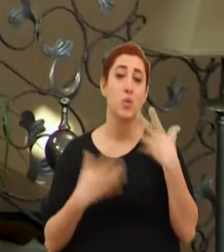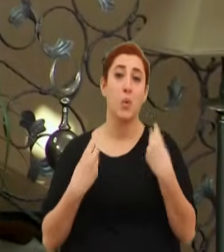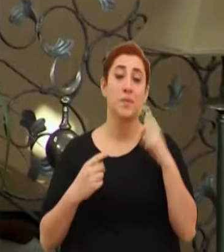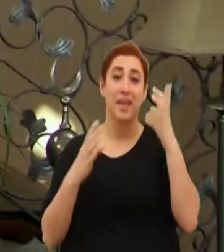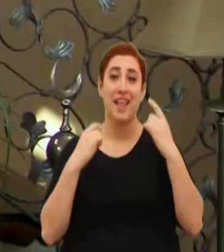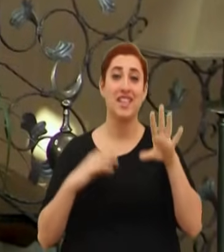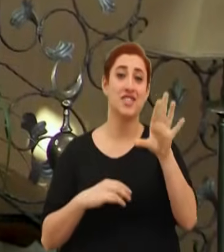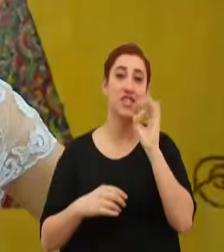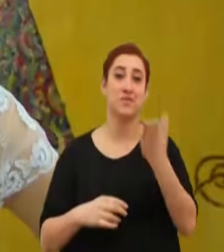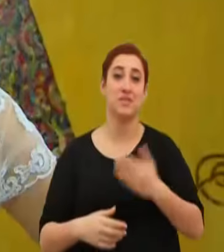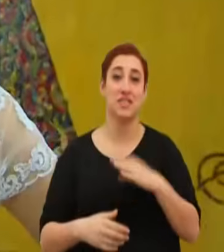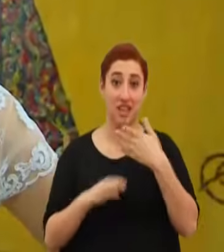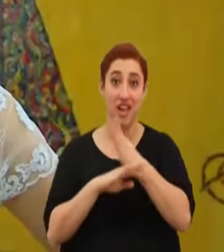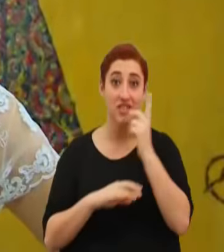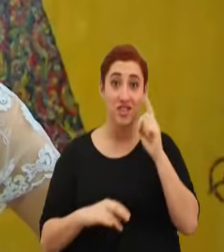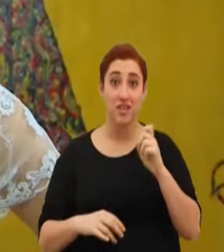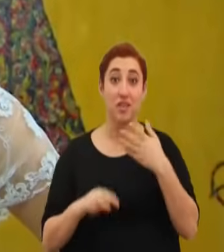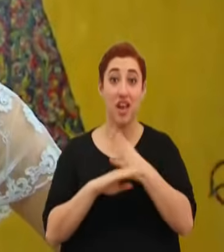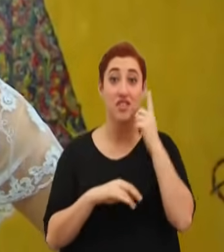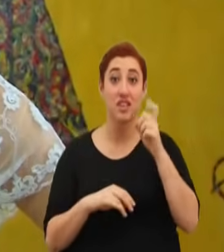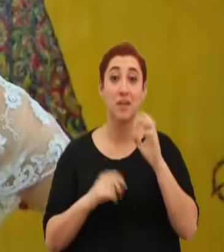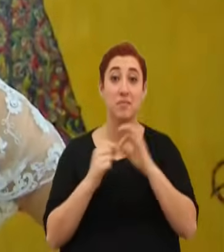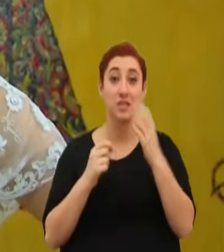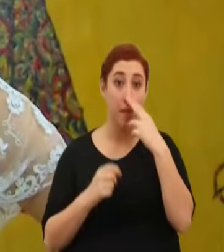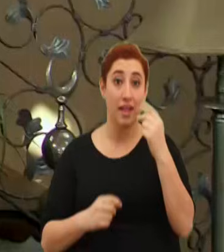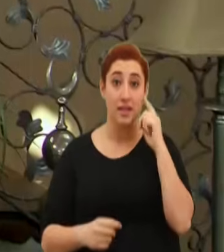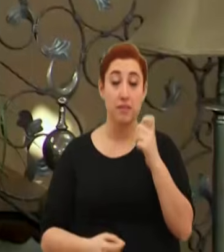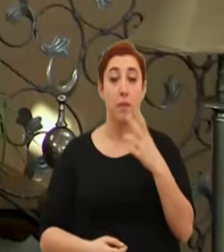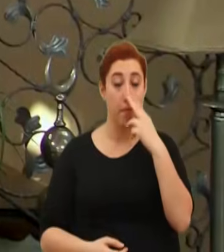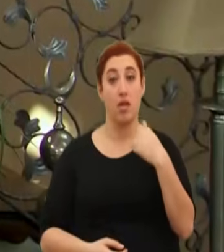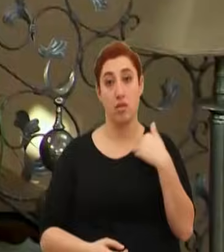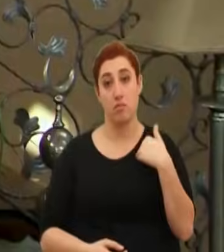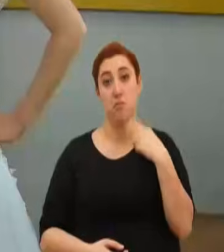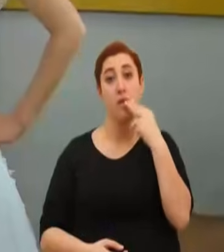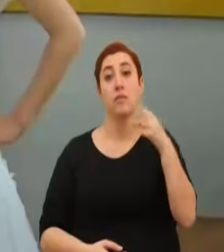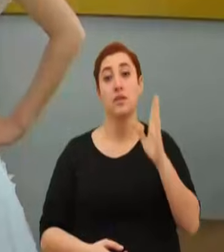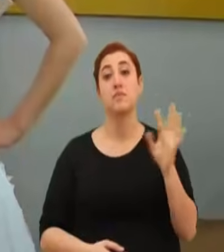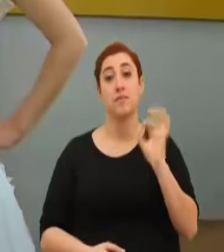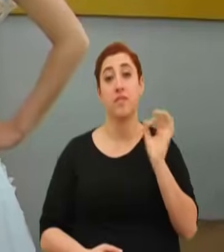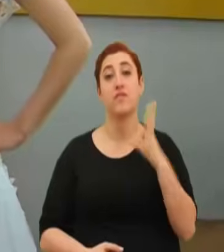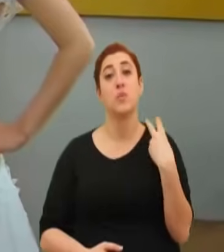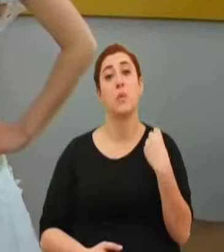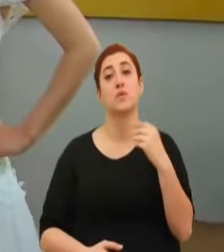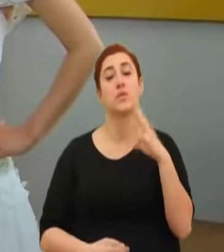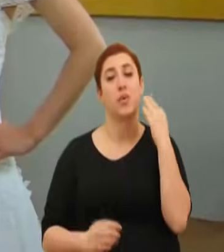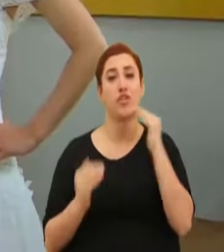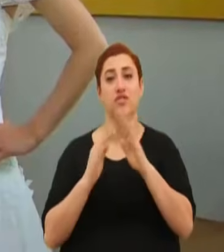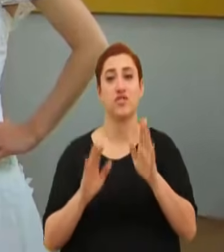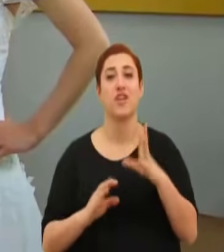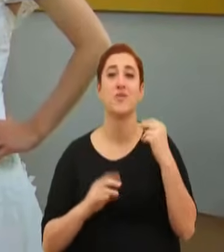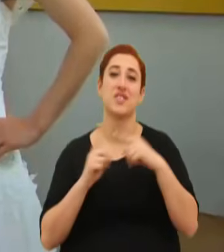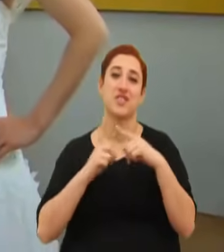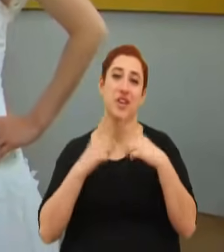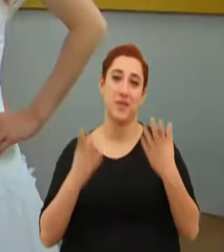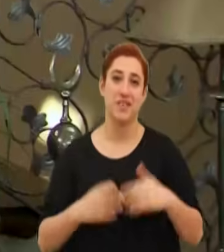güzel bir gelinlik seçmişsin. Gerçekten mi? Gerçekten mi Biricik? Beğendin mi? Beğendim, beğenmez miyim? Evet. Çok güzel, çok yakıştı. Ay